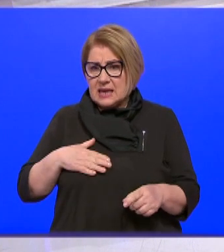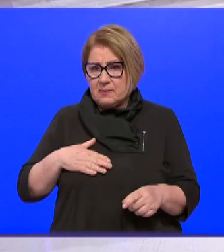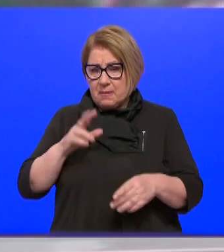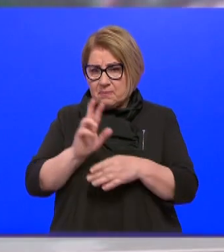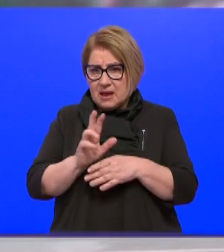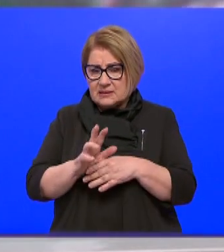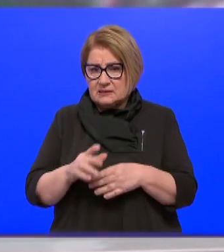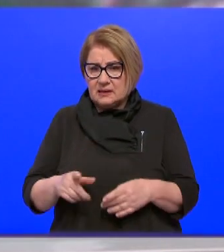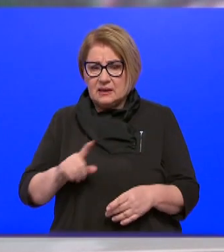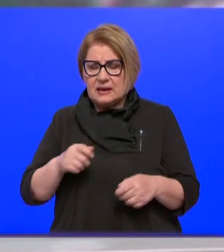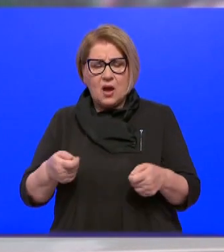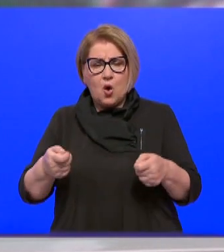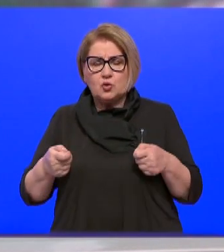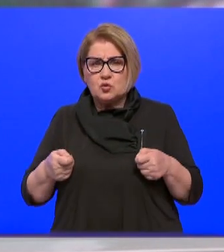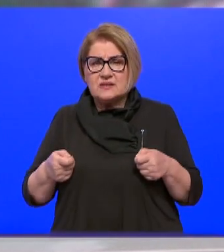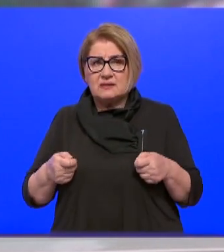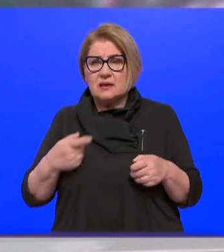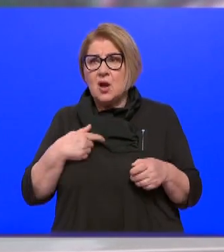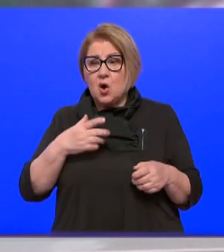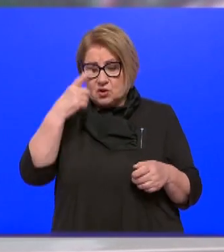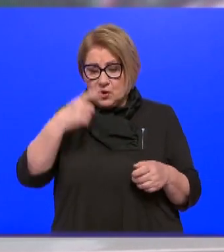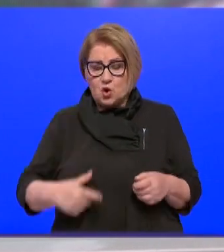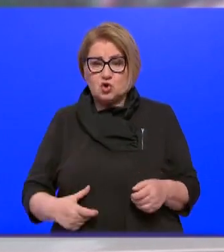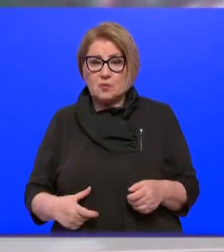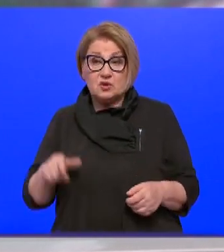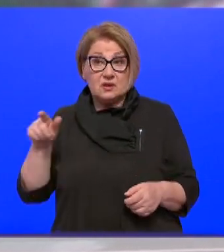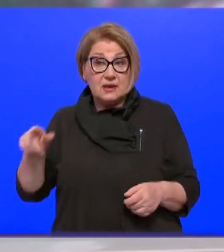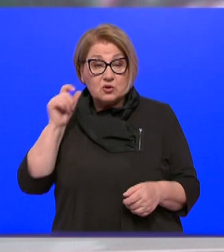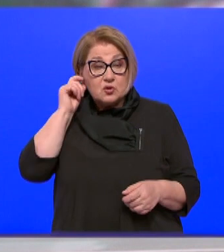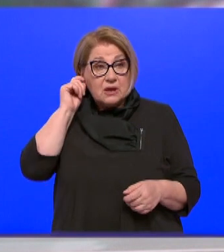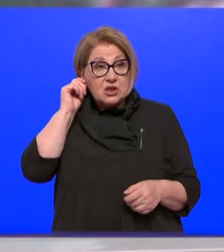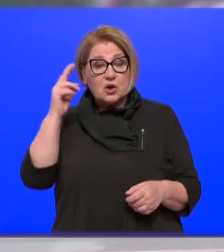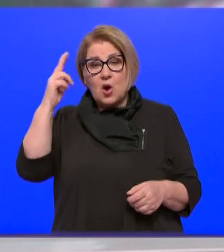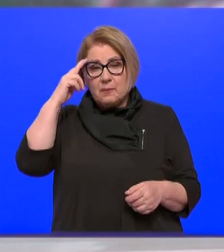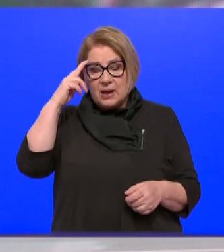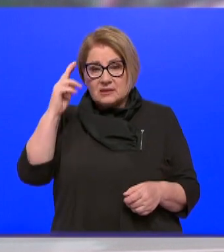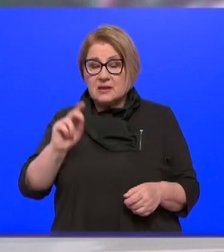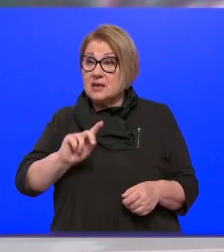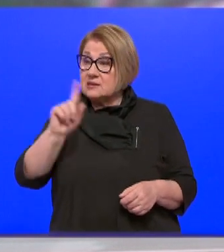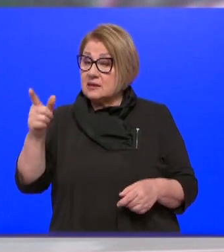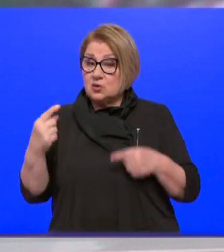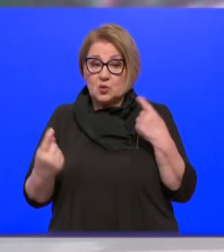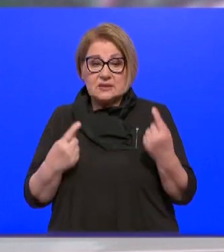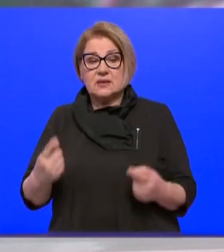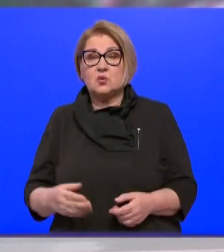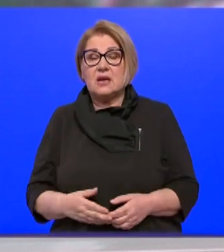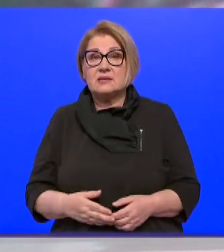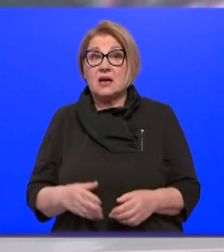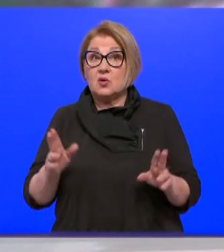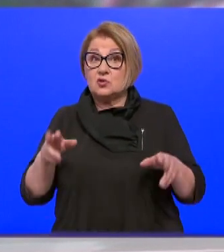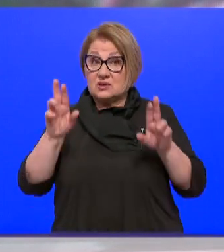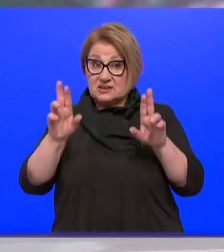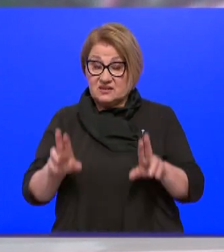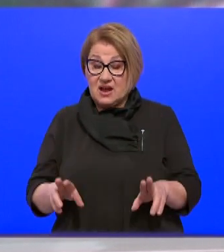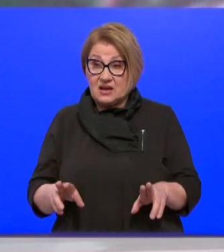svoje vrijednosti. Nikad ne odustati od svog integriteta. Jer su tamo bile žene koje ja poznajem iz nekih drugih situacija koje su se